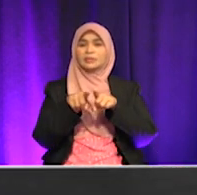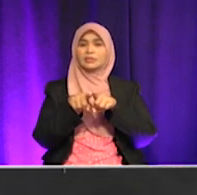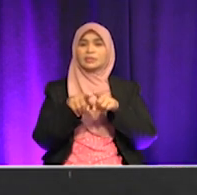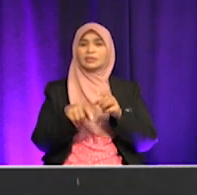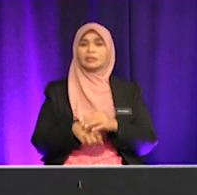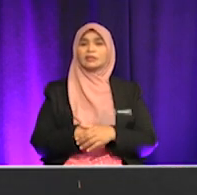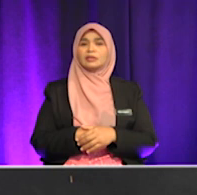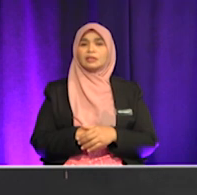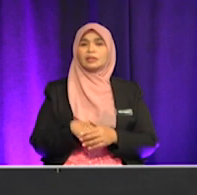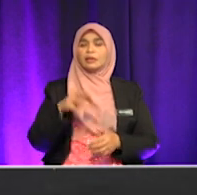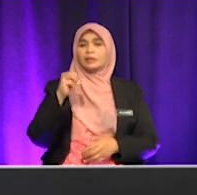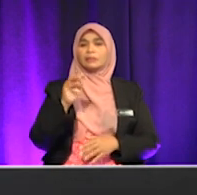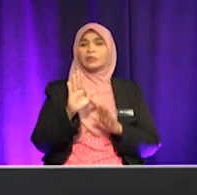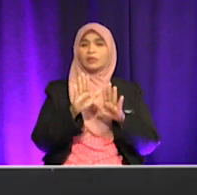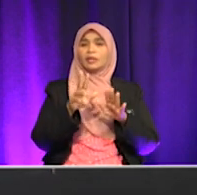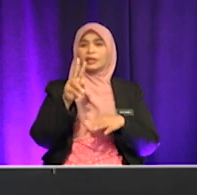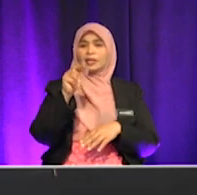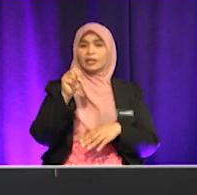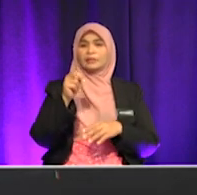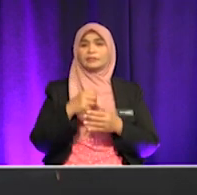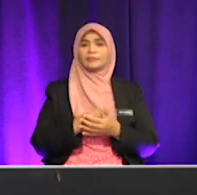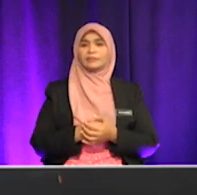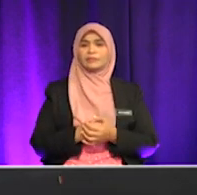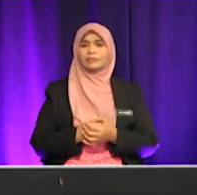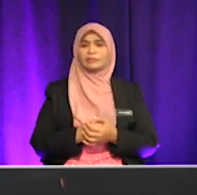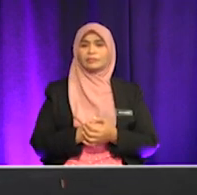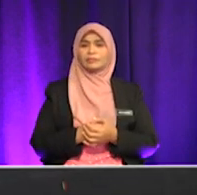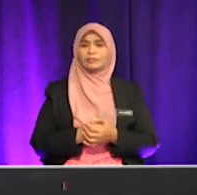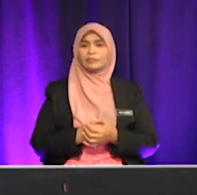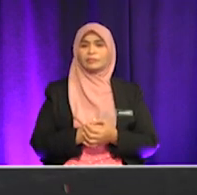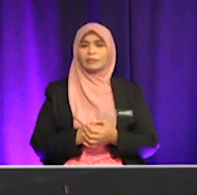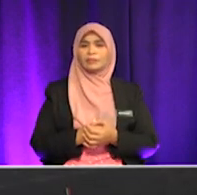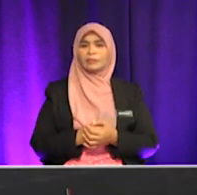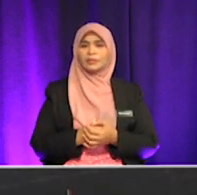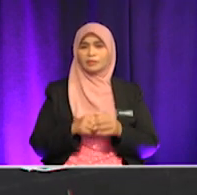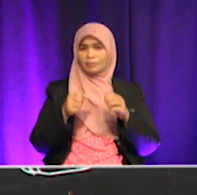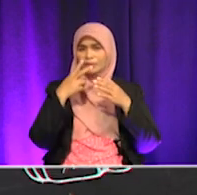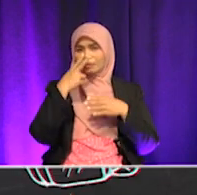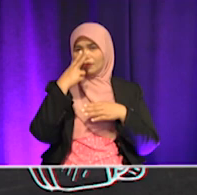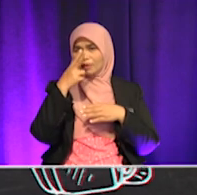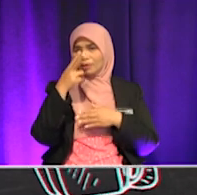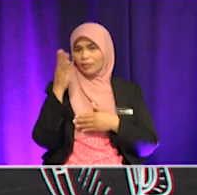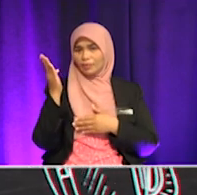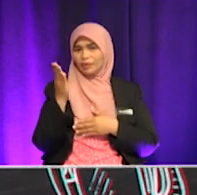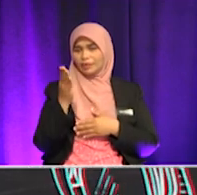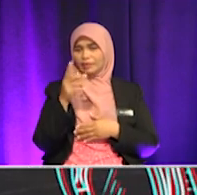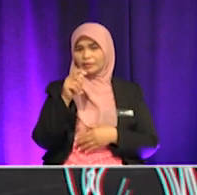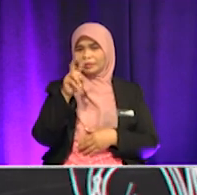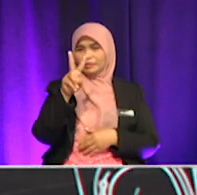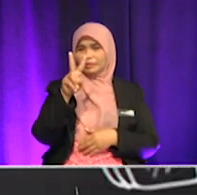nampaklah Yong Wei. Tolak M bersamaan dengan tolak 3T tambah N kot saya rasa. Betul. Okay. Jadi